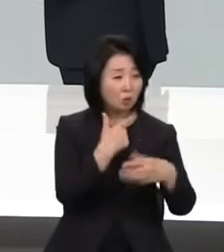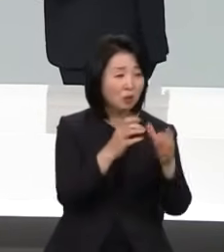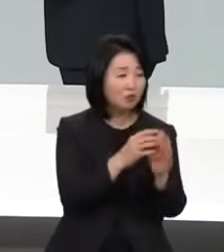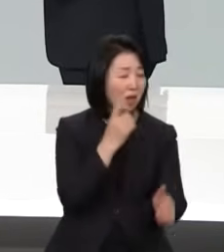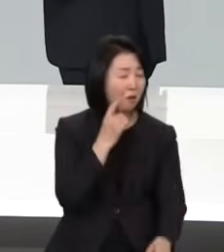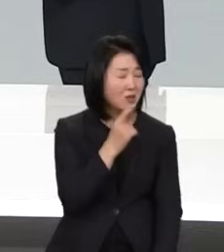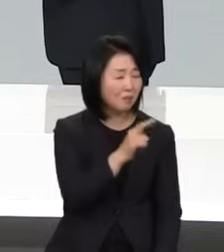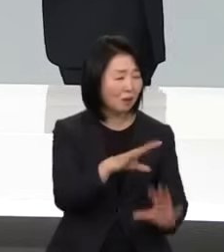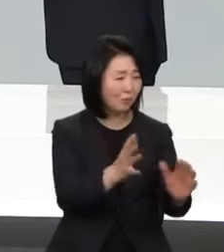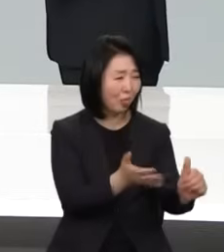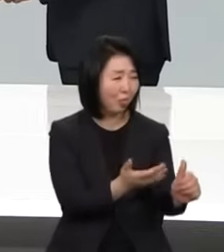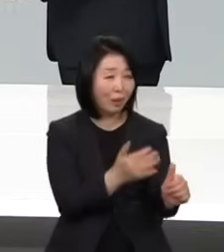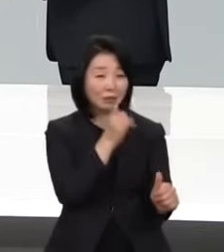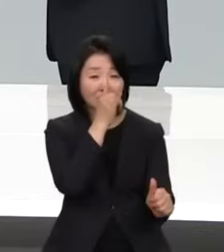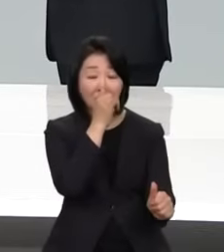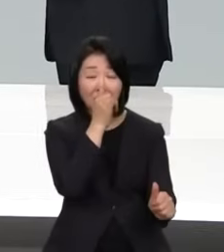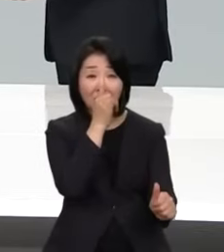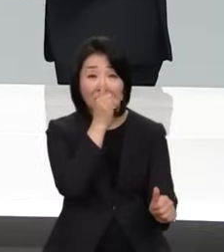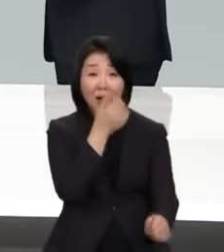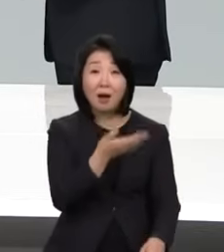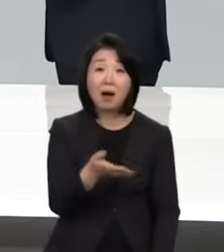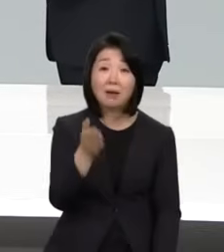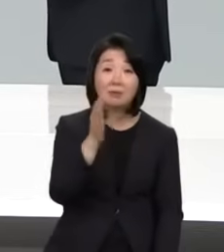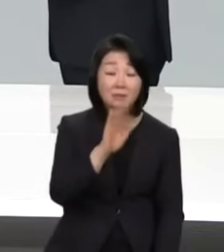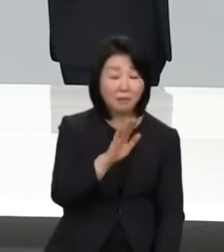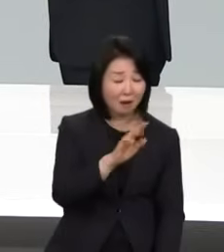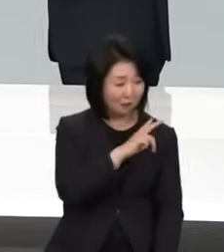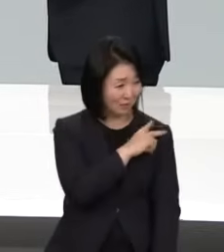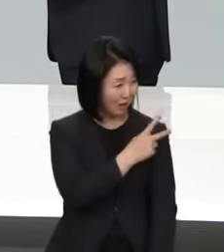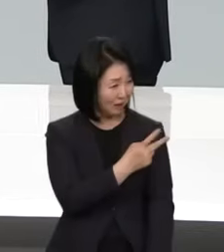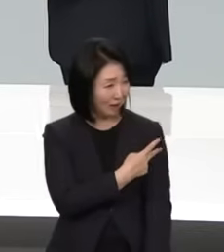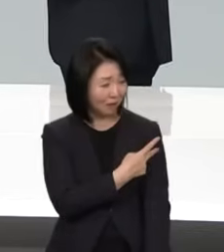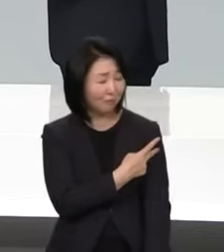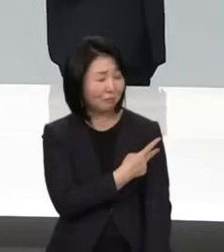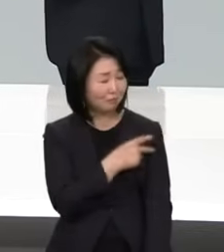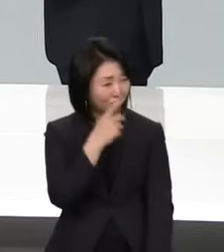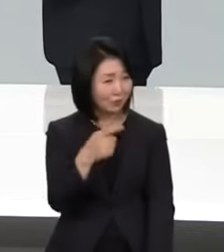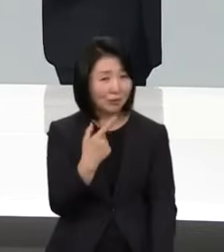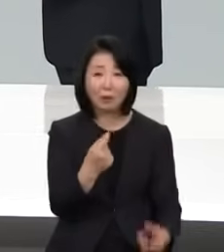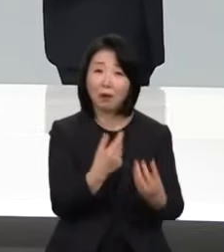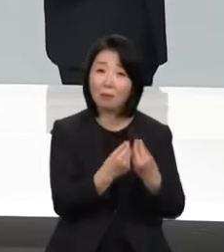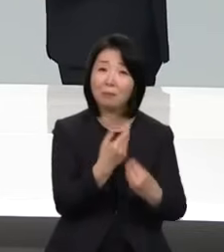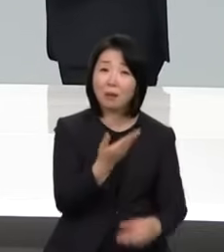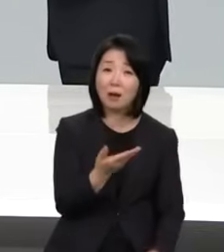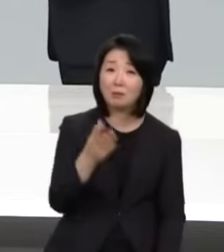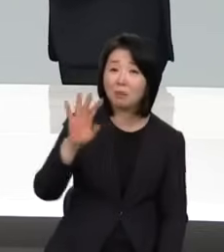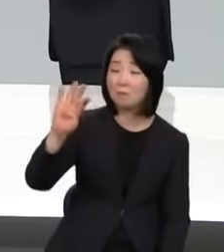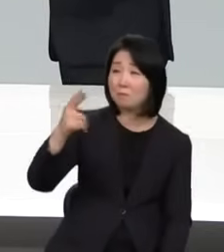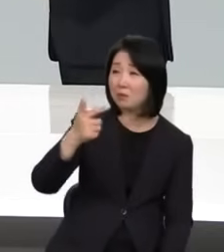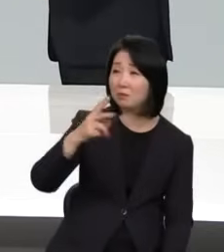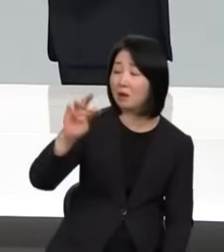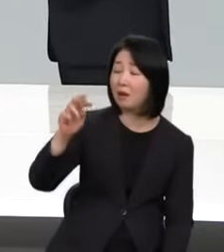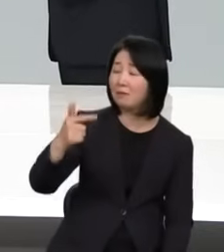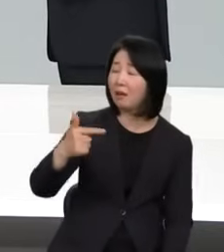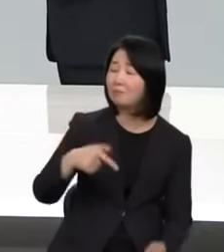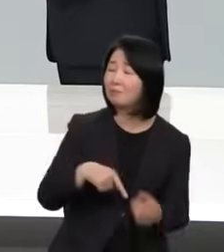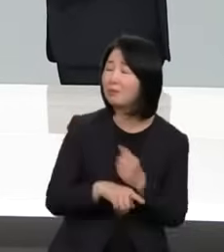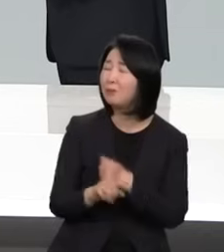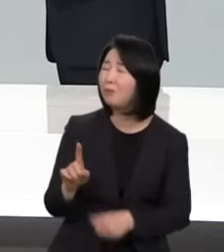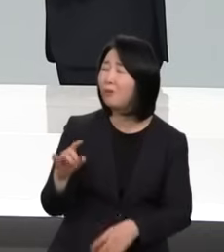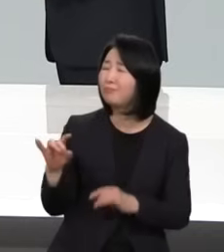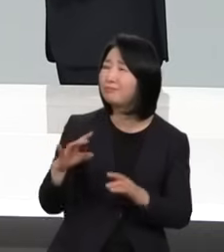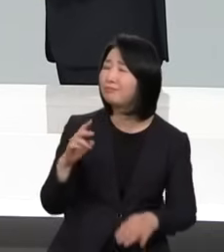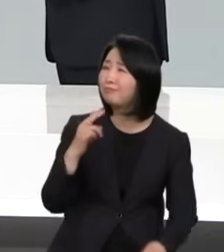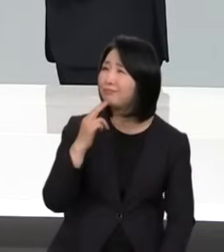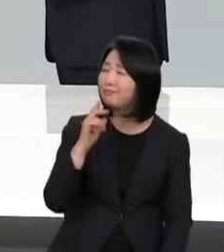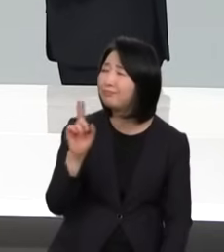현혹한다 할지라도 뭐 피노키오다, 사이비다 이렇게 비교하면 적절할 수 있는데 빈라덴이다 하니까 무슨 의미지라고 바로 와닿지 않는